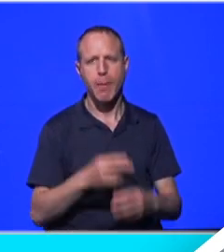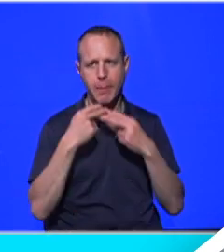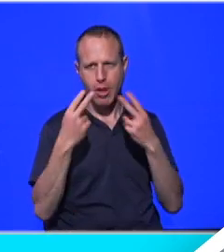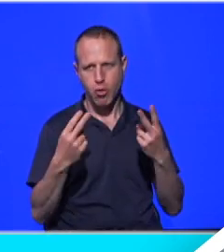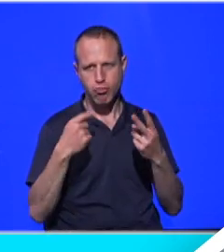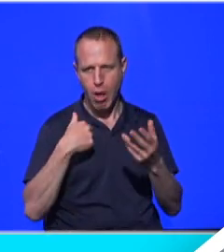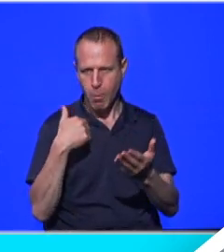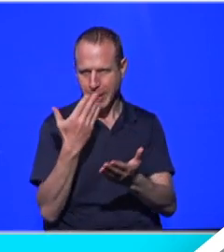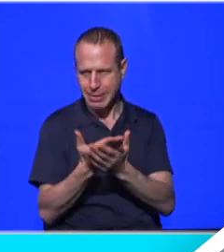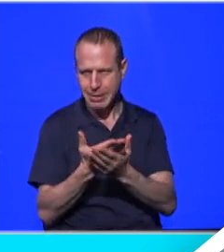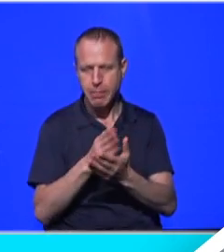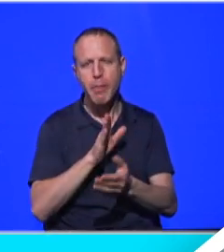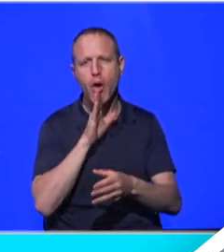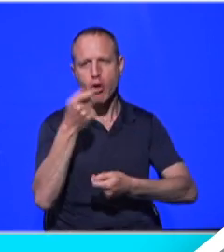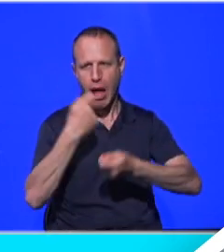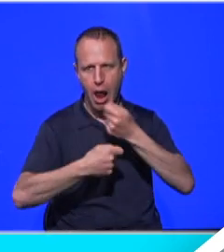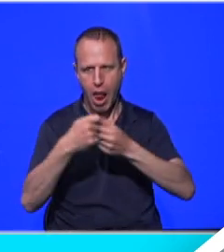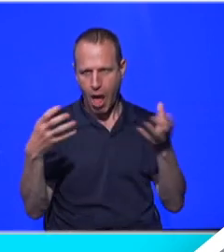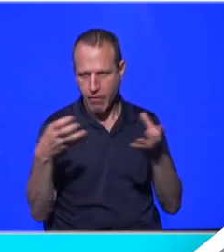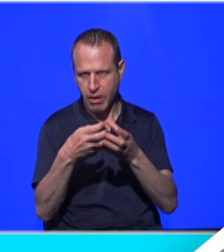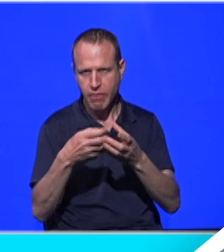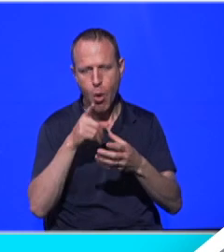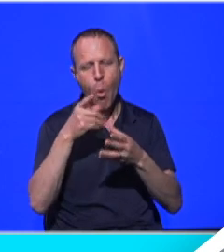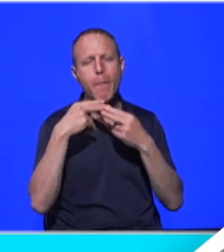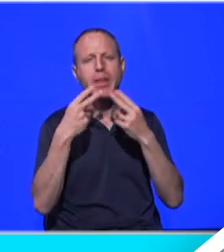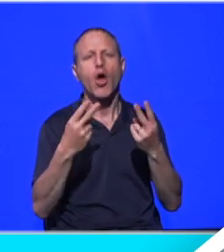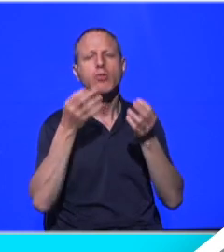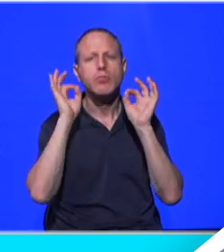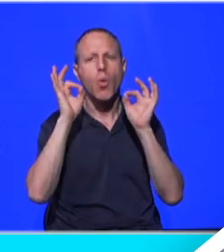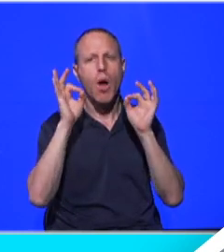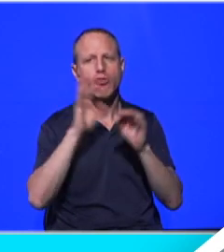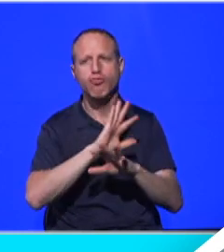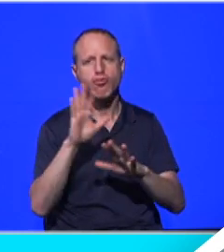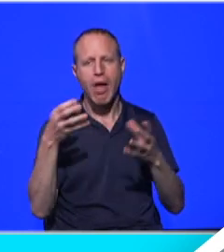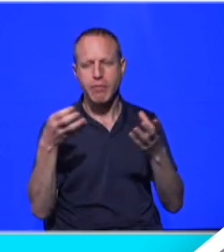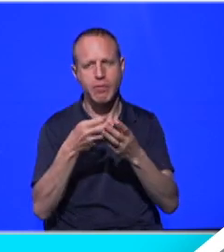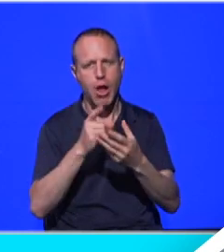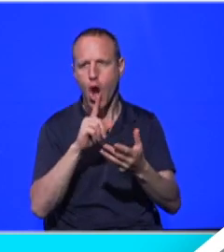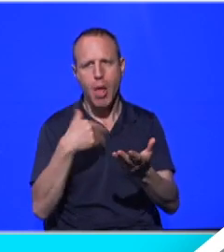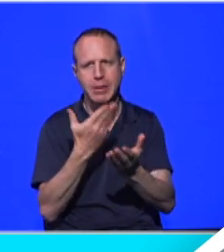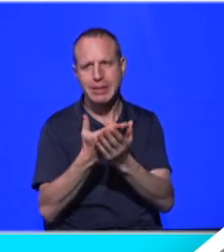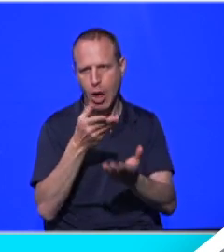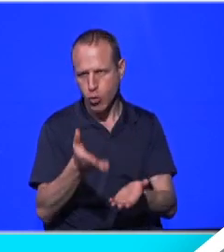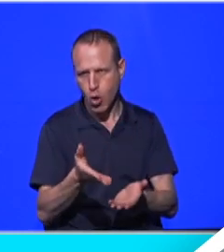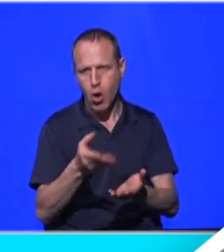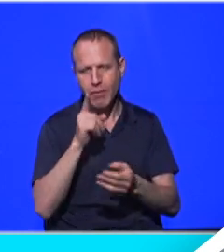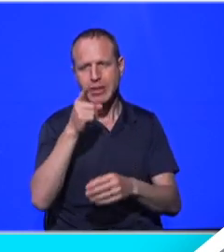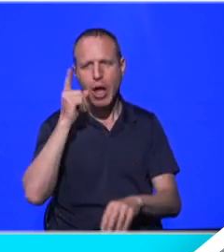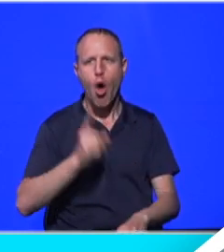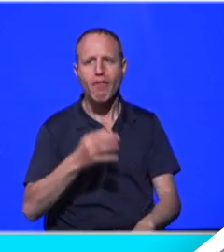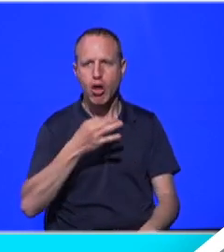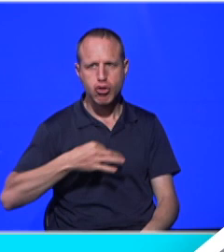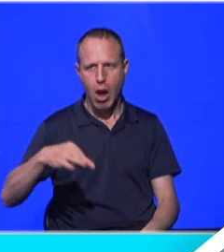שהפתרון שאנחנו מציעים לבעיות הכלכלה והחברה הוא פתרון ייחודי, שאף מפלגה לא מציעה אותו, וזו